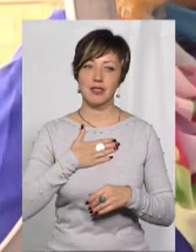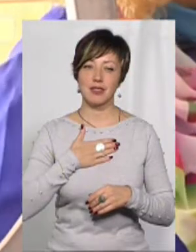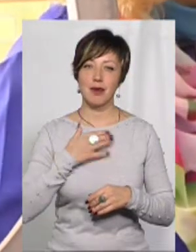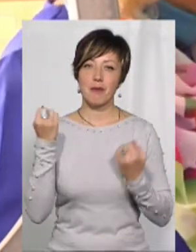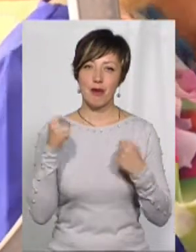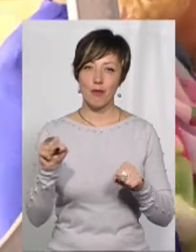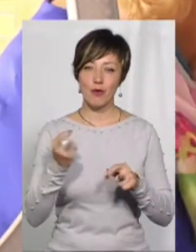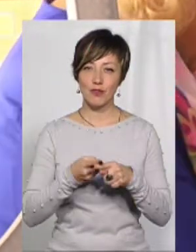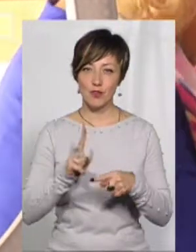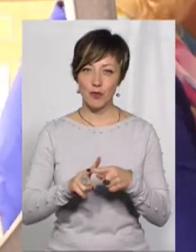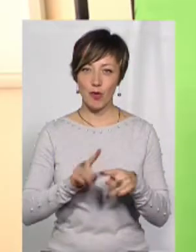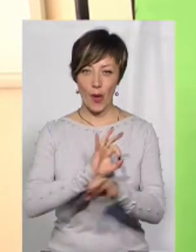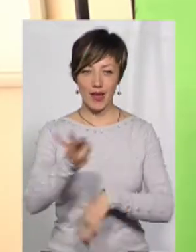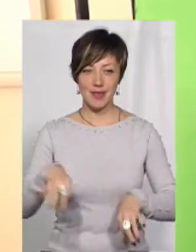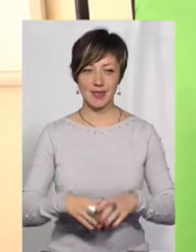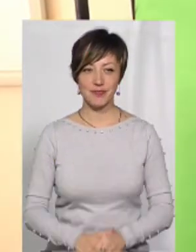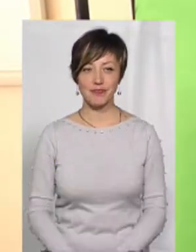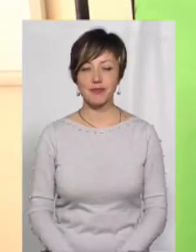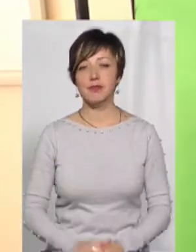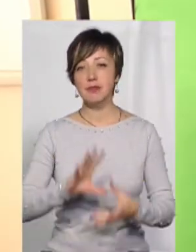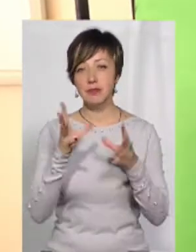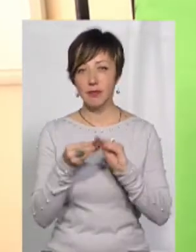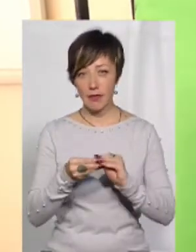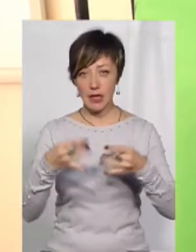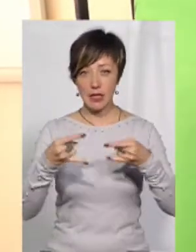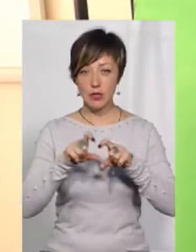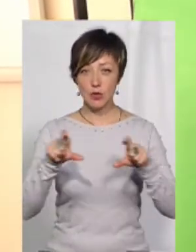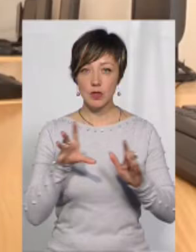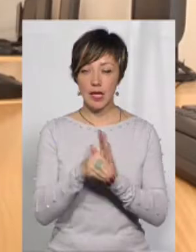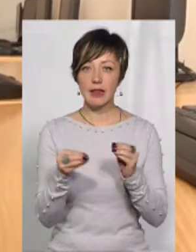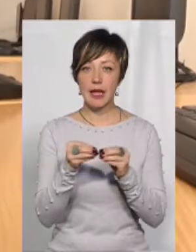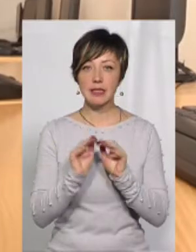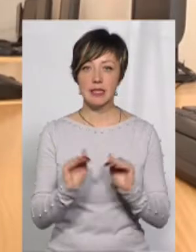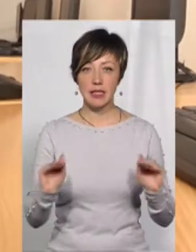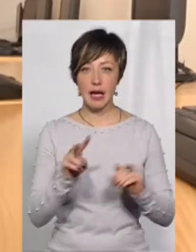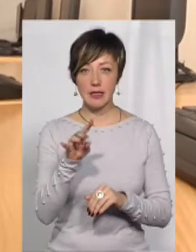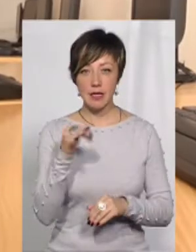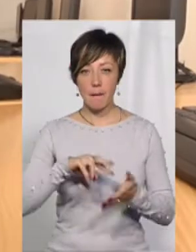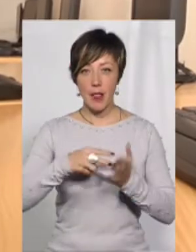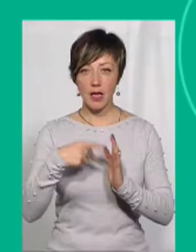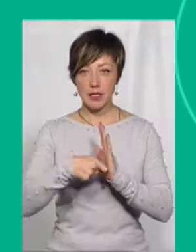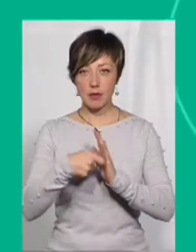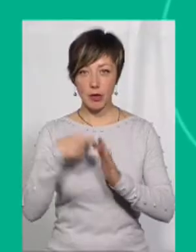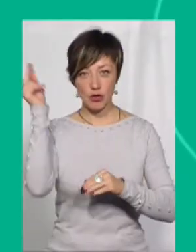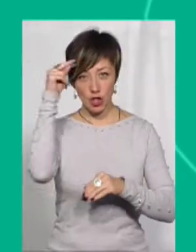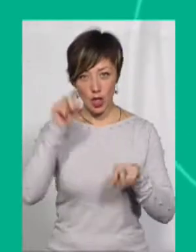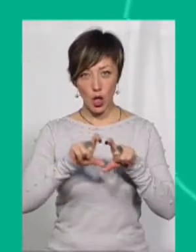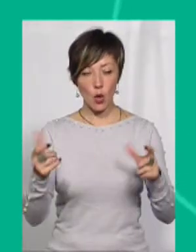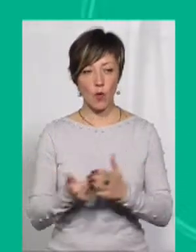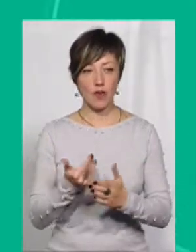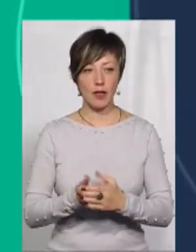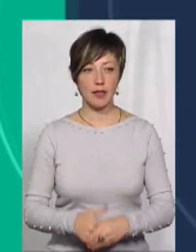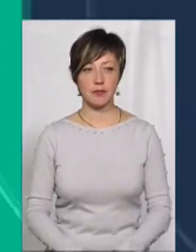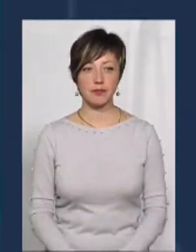перемогу у цьому проєкті. Загалом у шкільній телестудії задіяно 10 учнів ліцею. У планах знімати шкільні новини.